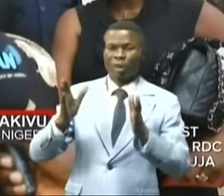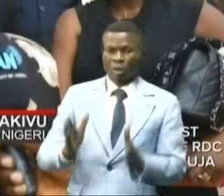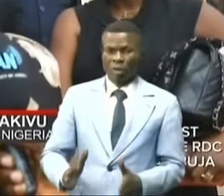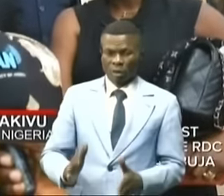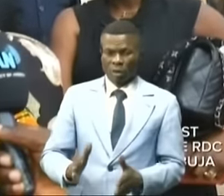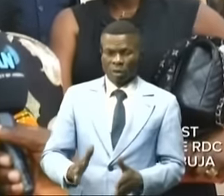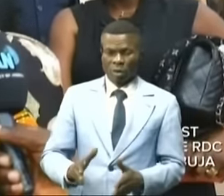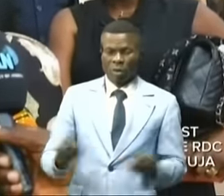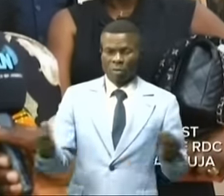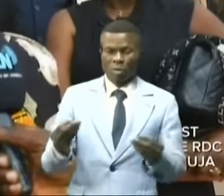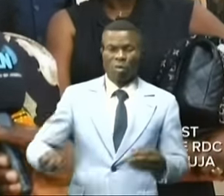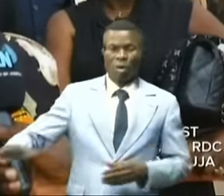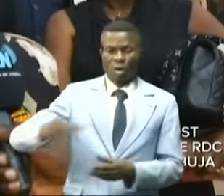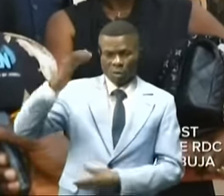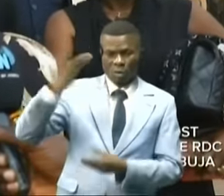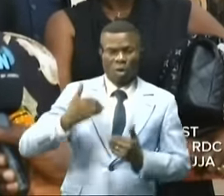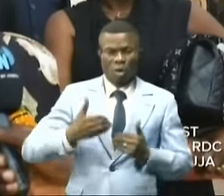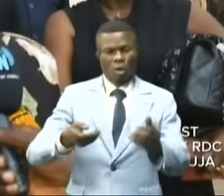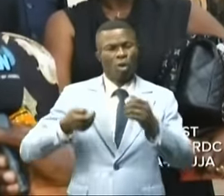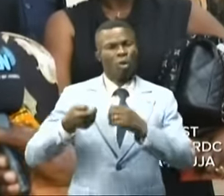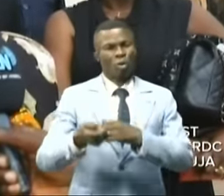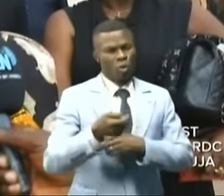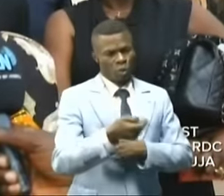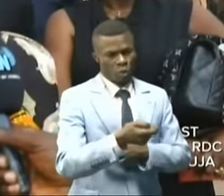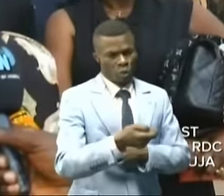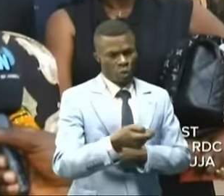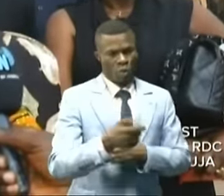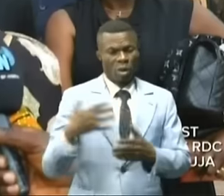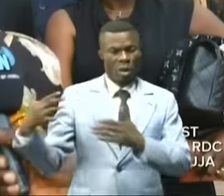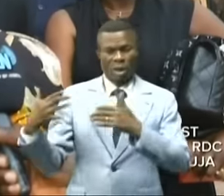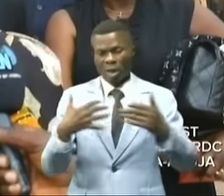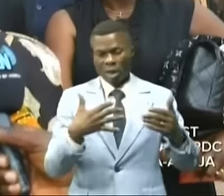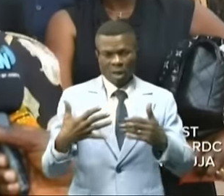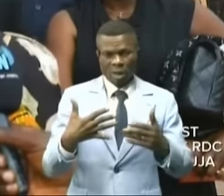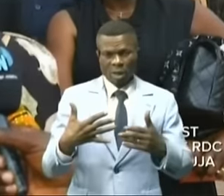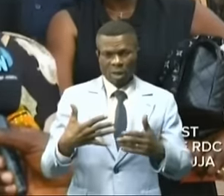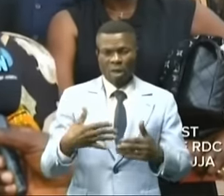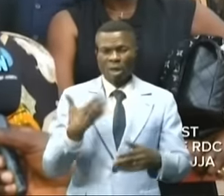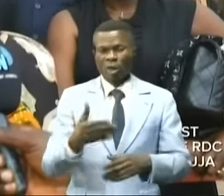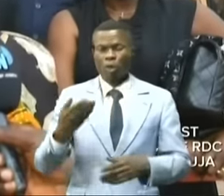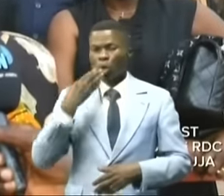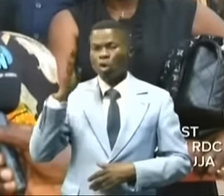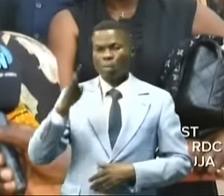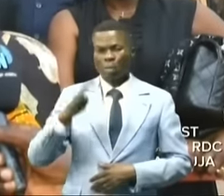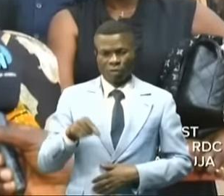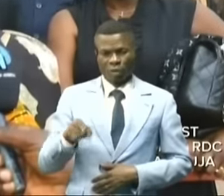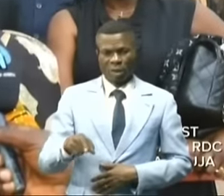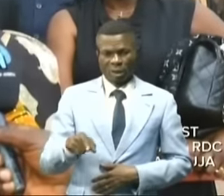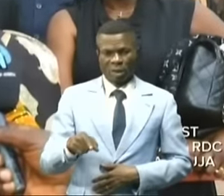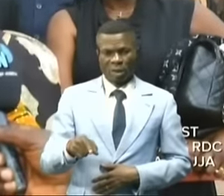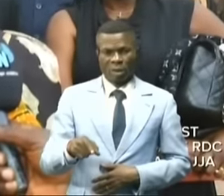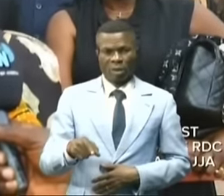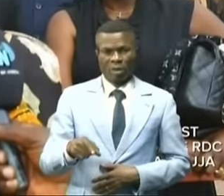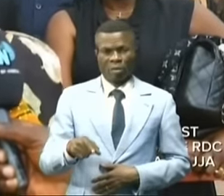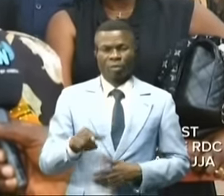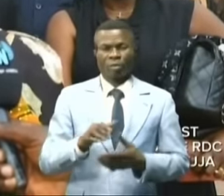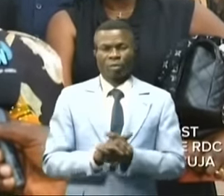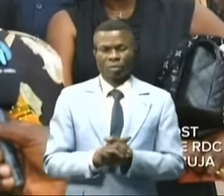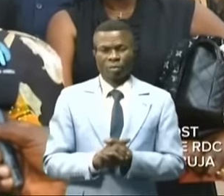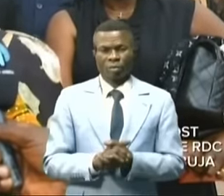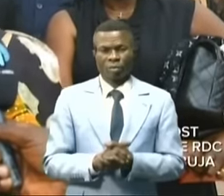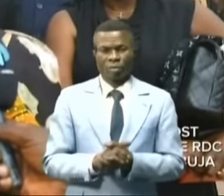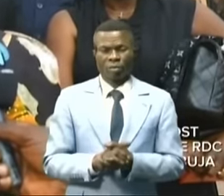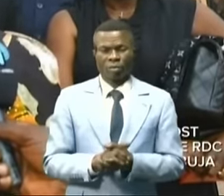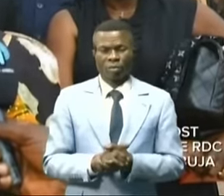Parce que le Rwanda continue à tuer, la guerre est une mauvaise chose. and one will know that